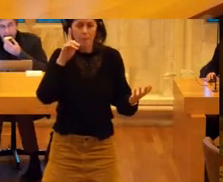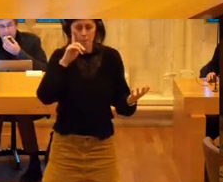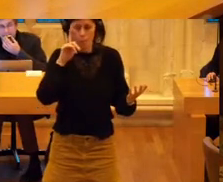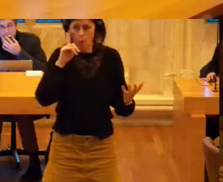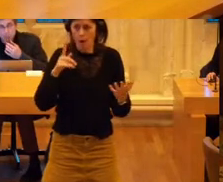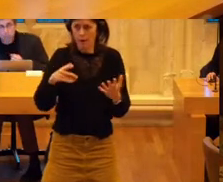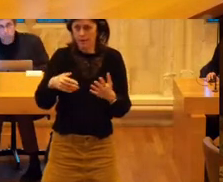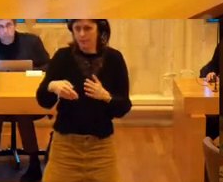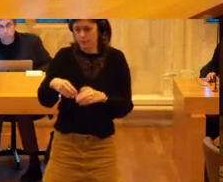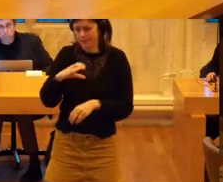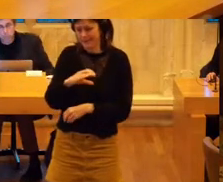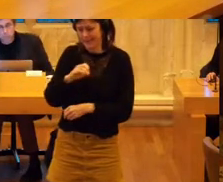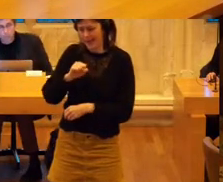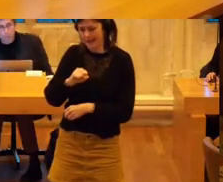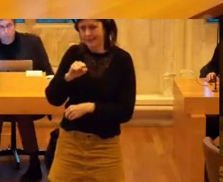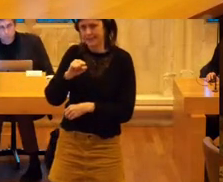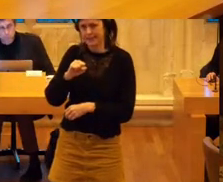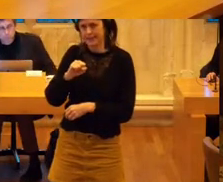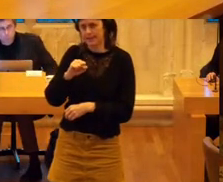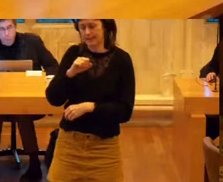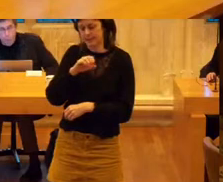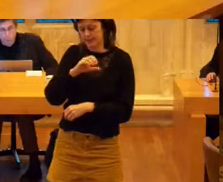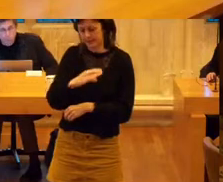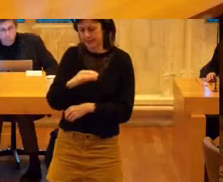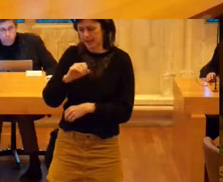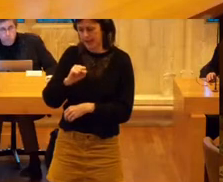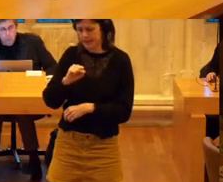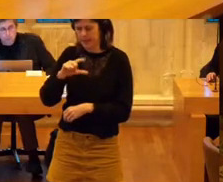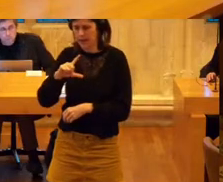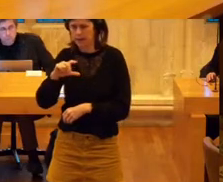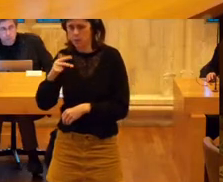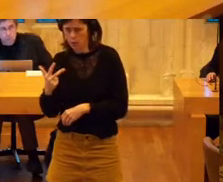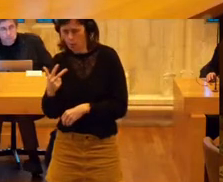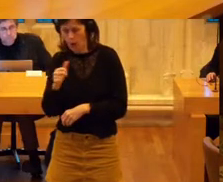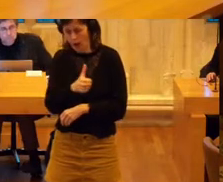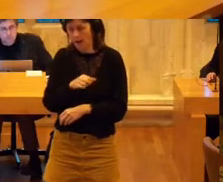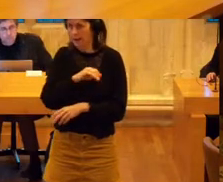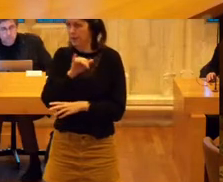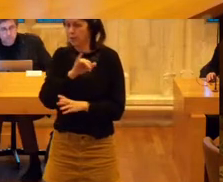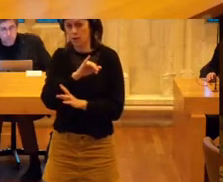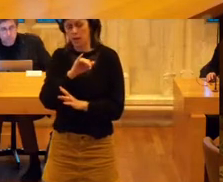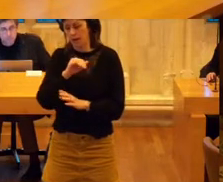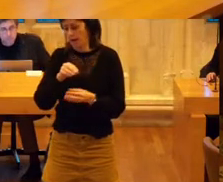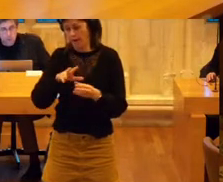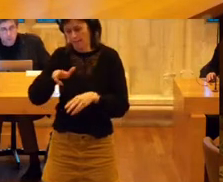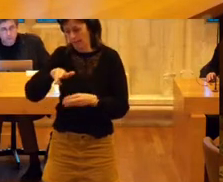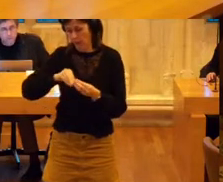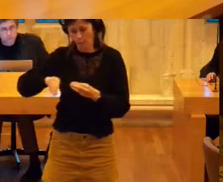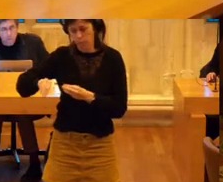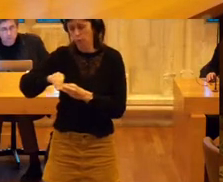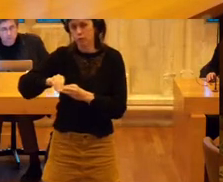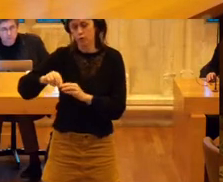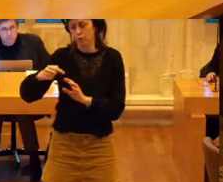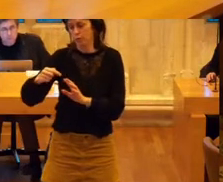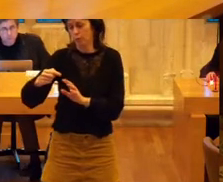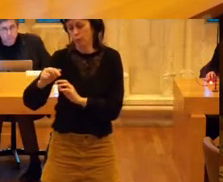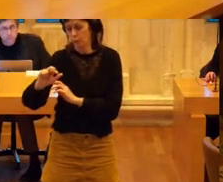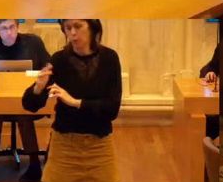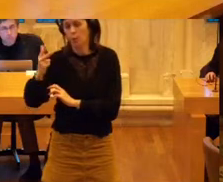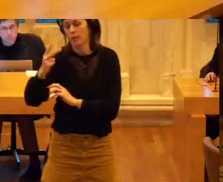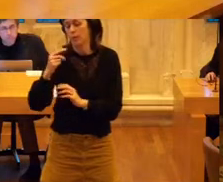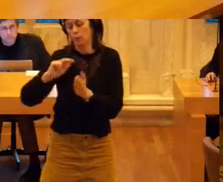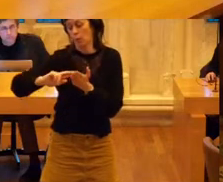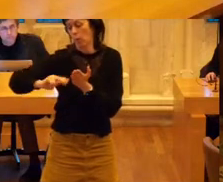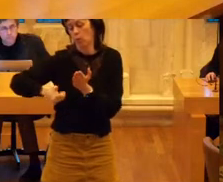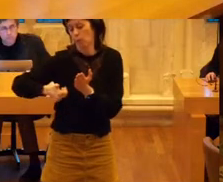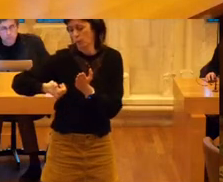perdurent depuis le CLS1 et continueront sur le CLS3 toute une durée, je dirais, de la politique sur le contrat,